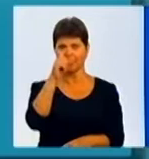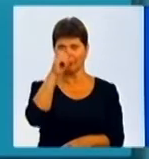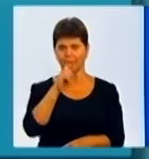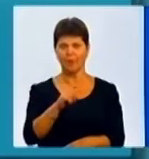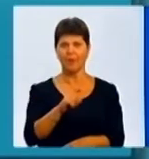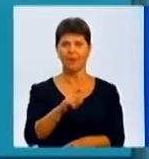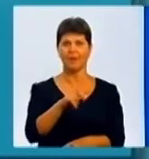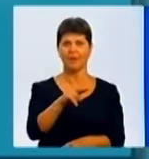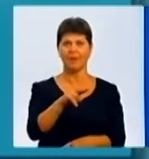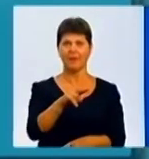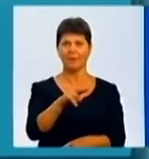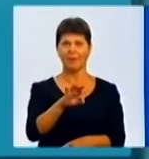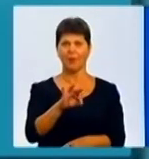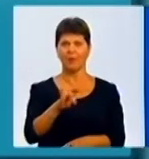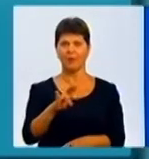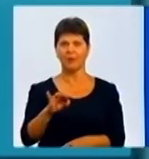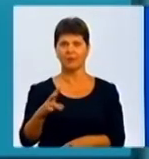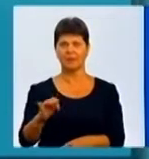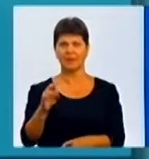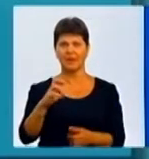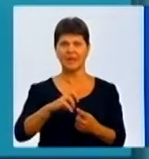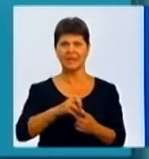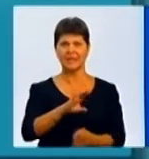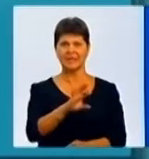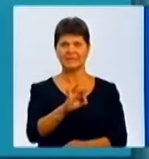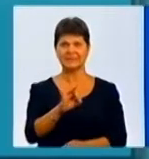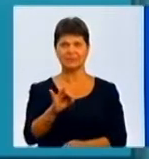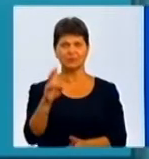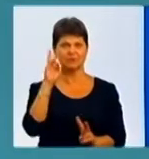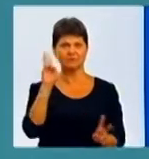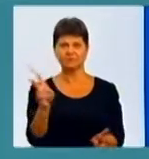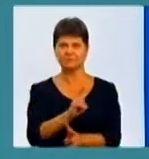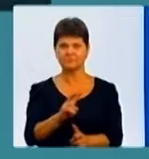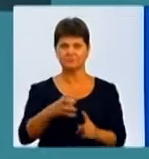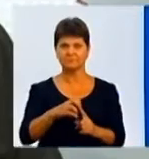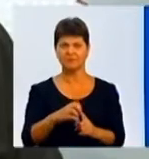шампіньйонів, сироїжок, невідомих грибів. Всі випадки побутові.